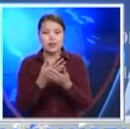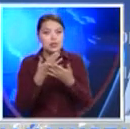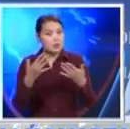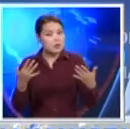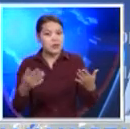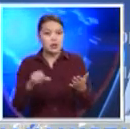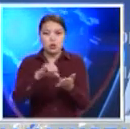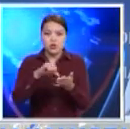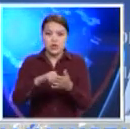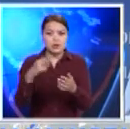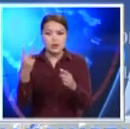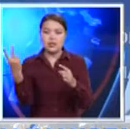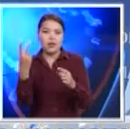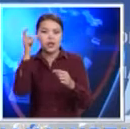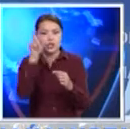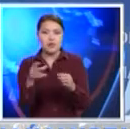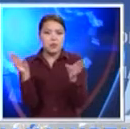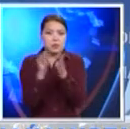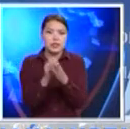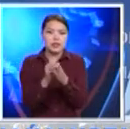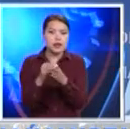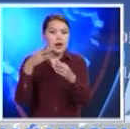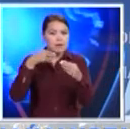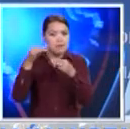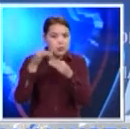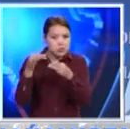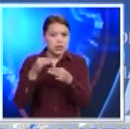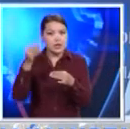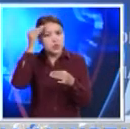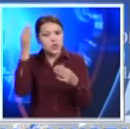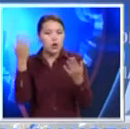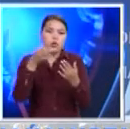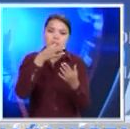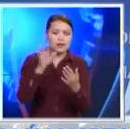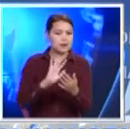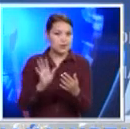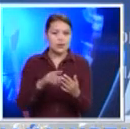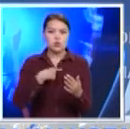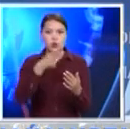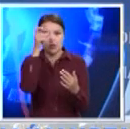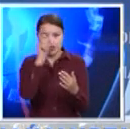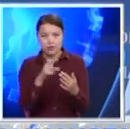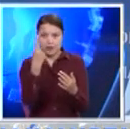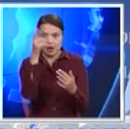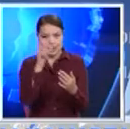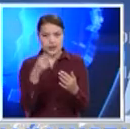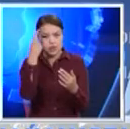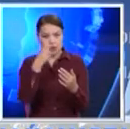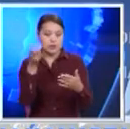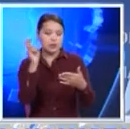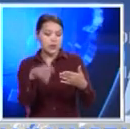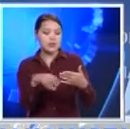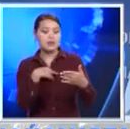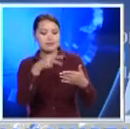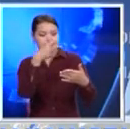араласуға, сондай-ақ дауыс беруге, арна үй-жайларда болуға құқы жоқ екенін атап өту қажет. Бұл ретте сайлау учаскелерінің